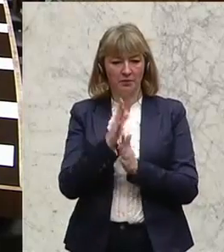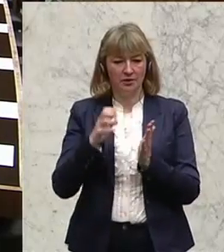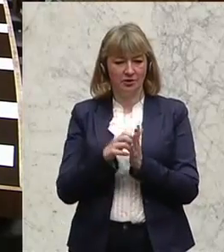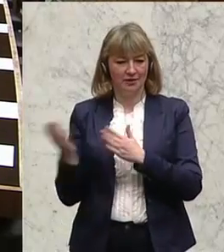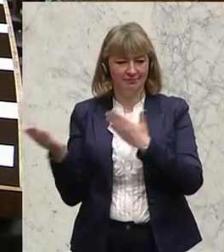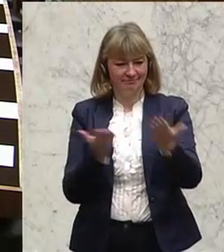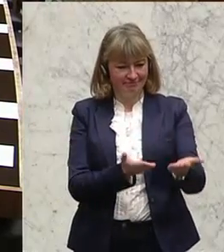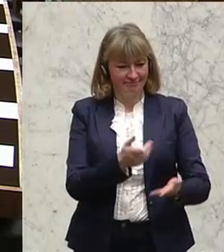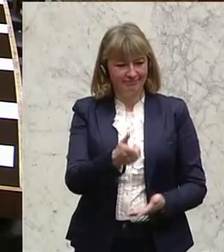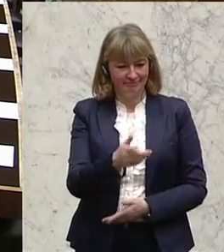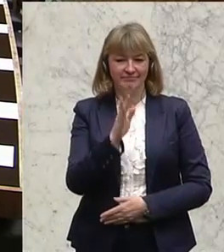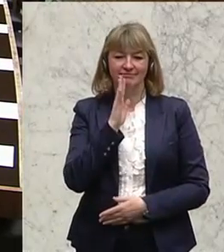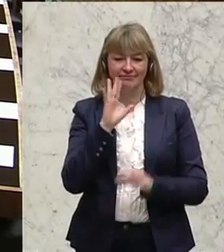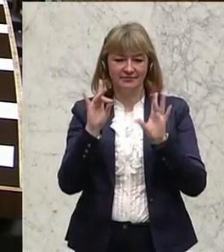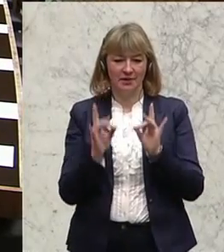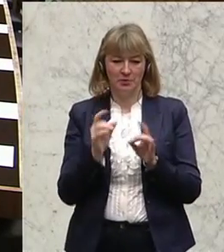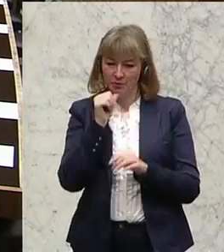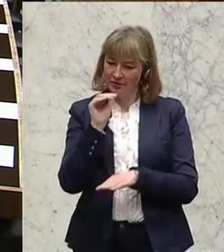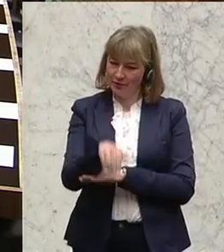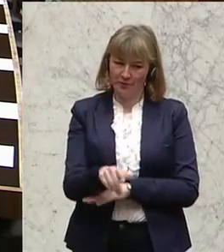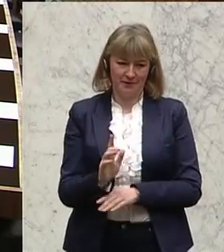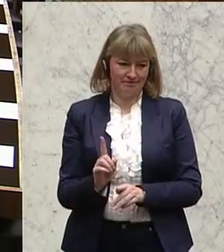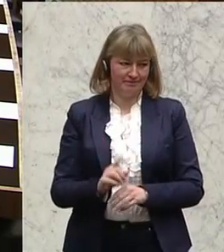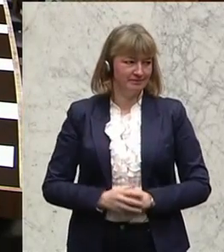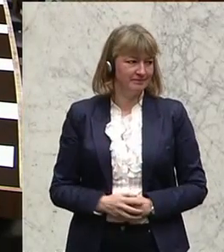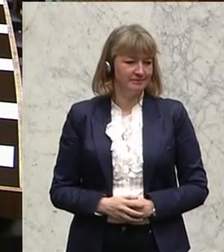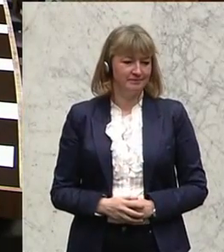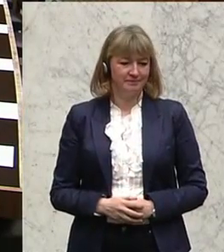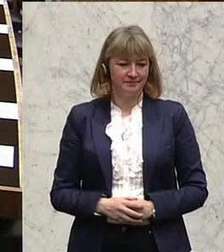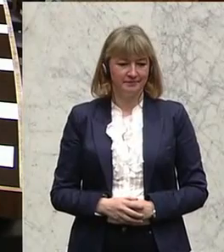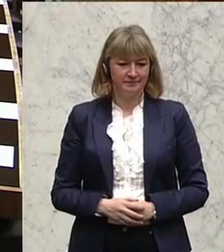Herr Minister, Ihre Redezeit soll 10 Minuten nicht überschreiten.